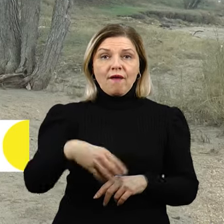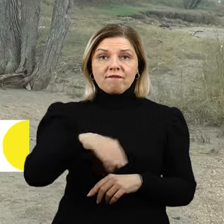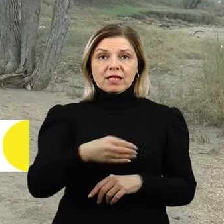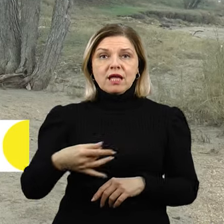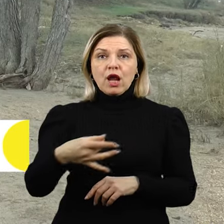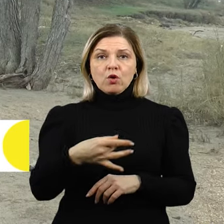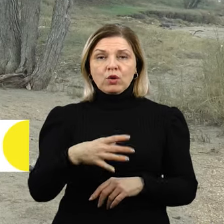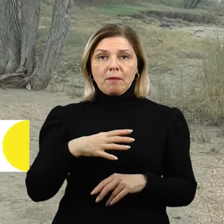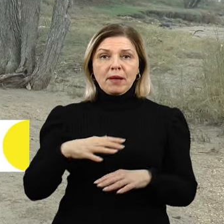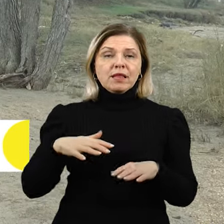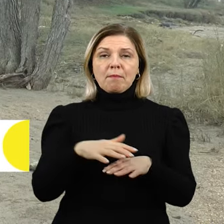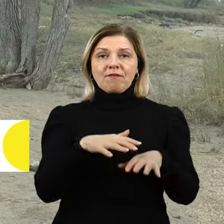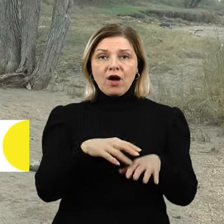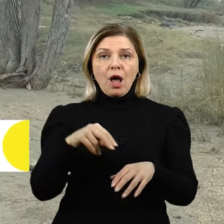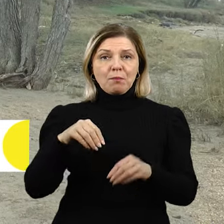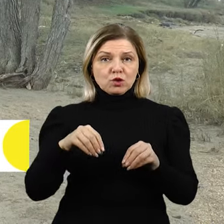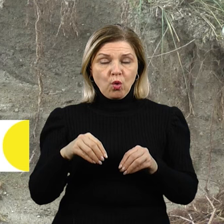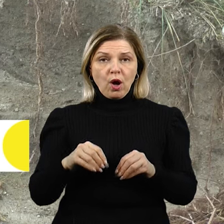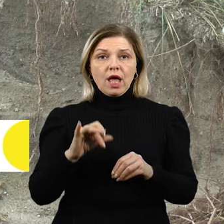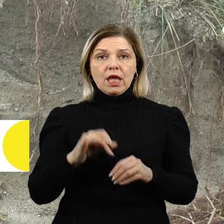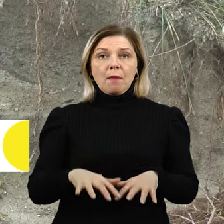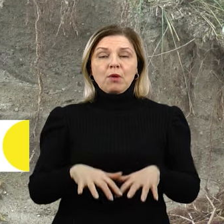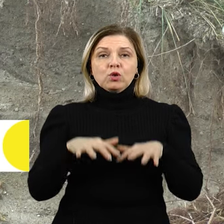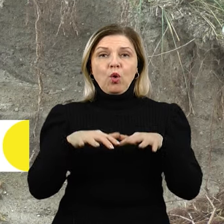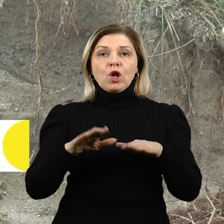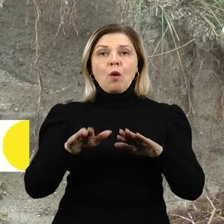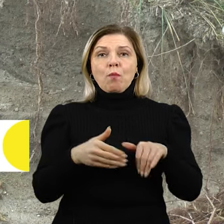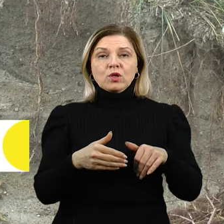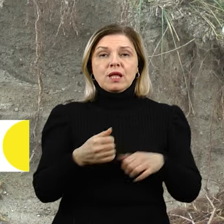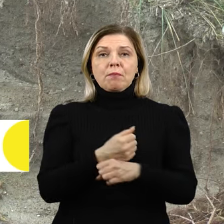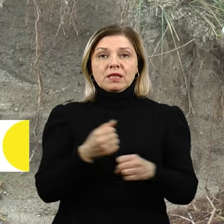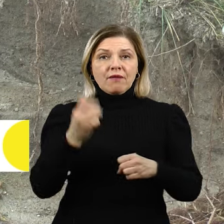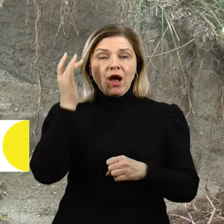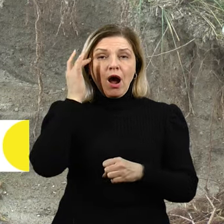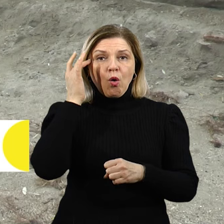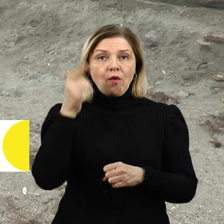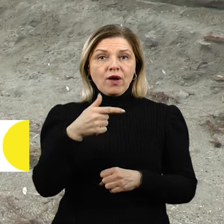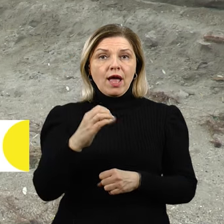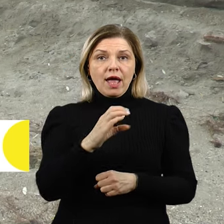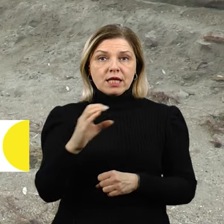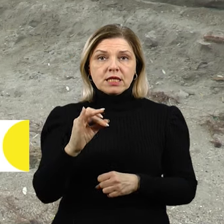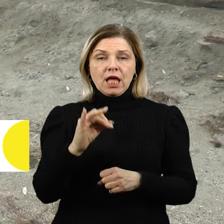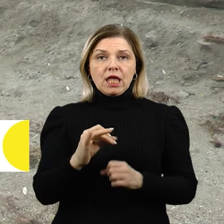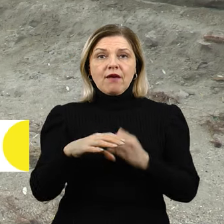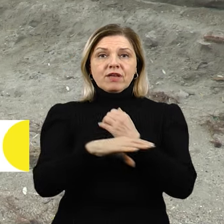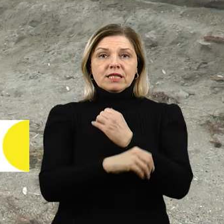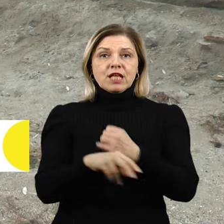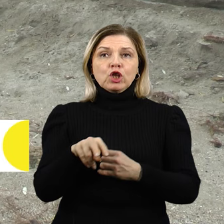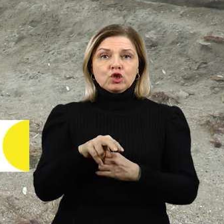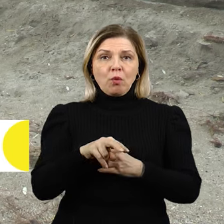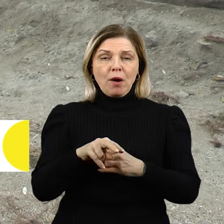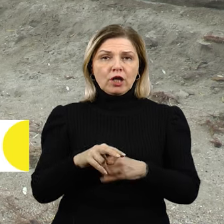намивали піском з акваторії міста, підтопленням після підриву Каховської ГЕС та штормовою погодою наприкінці листопада. Про